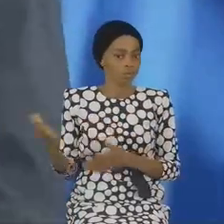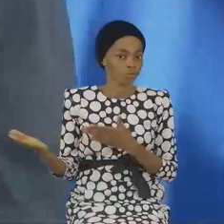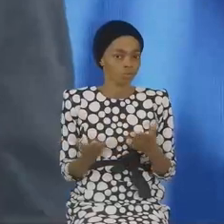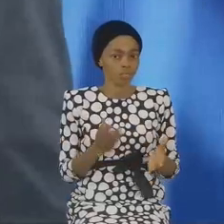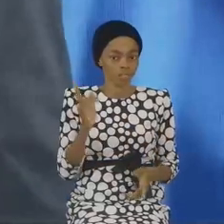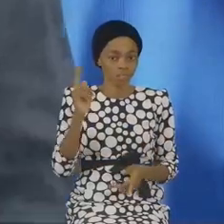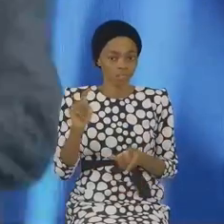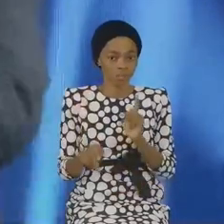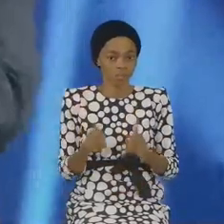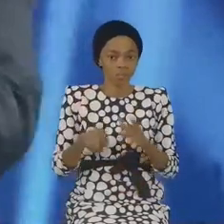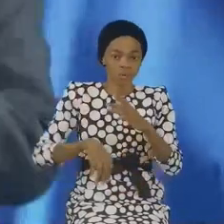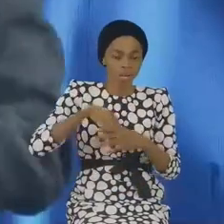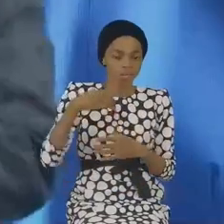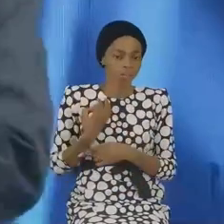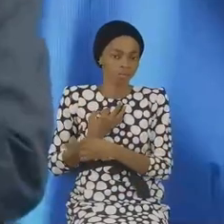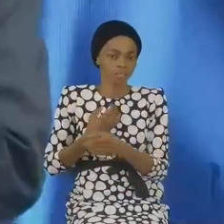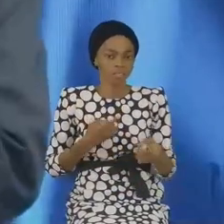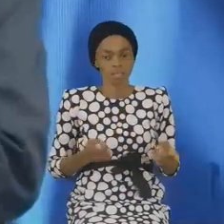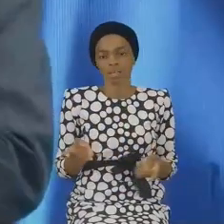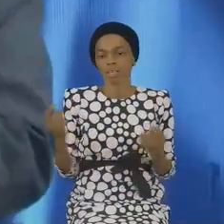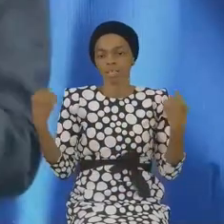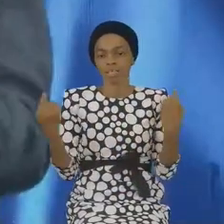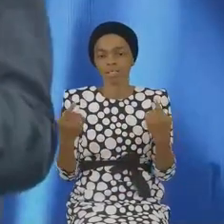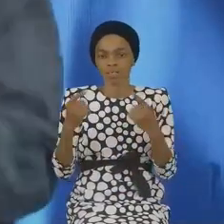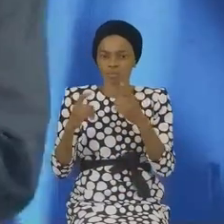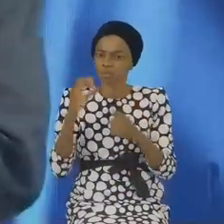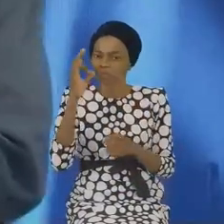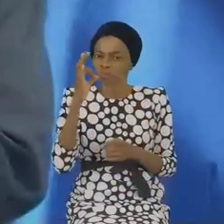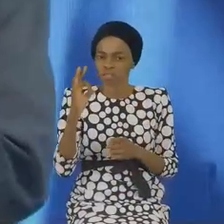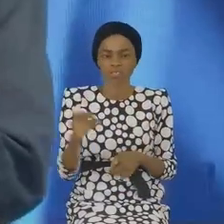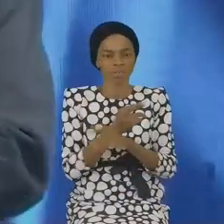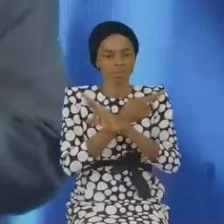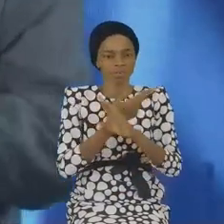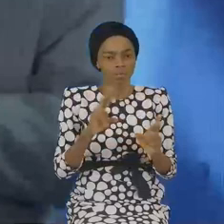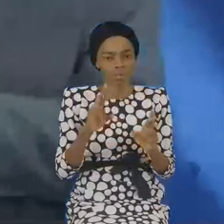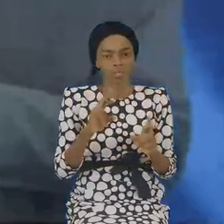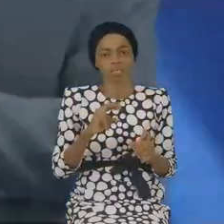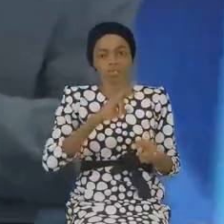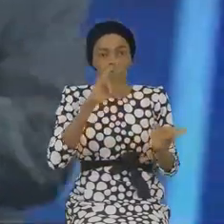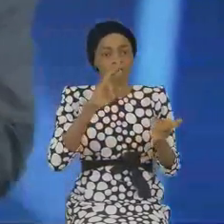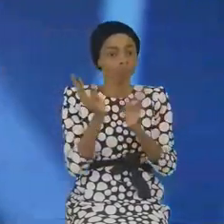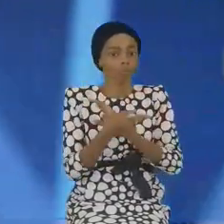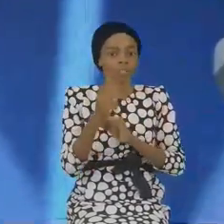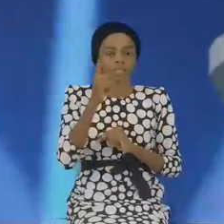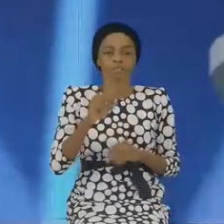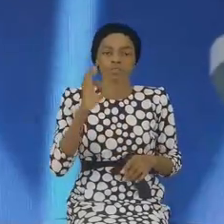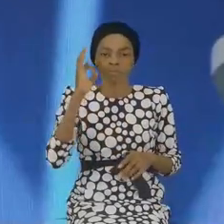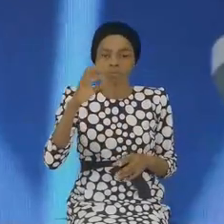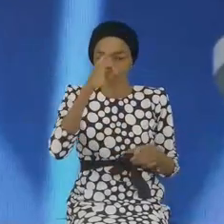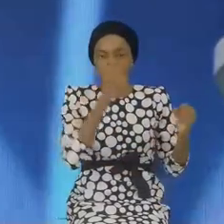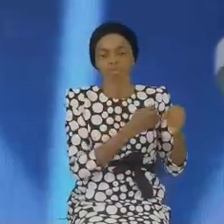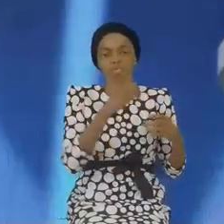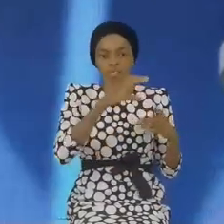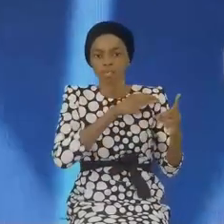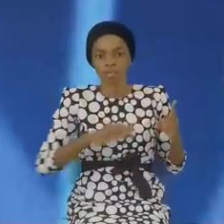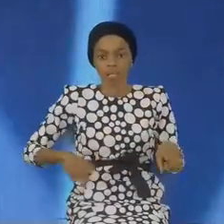leur péché. Vous devez prêcher la repentance, vous devez prêcher la foi en Christ. Et comme ils acceptent et croient cela, la